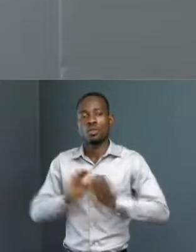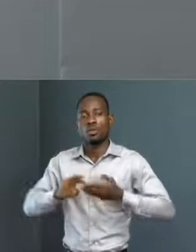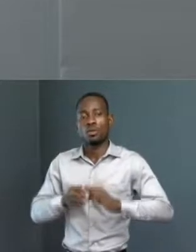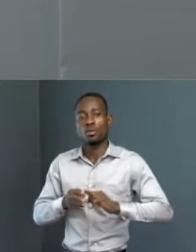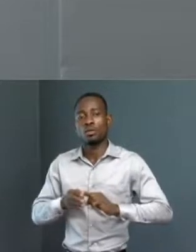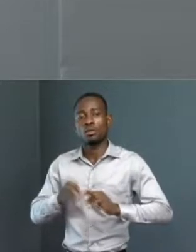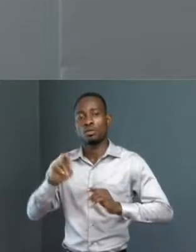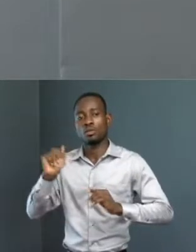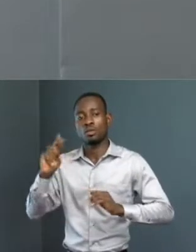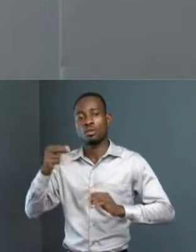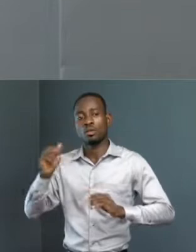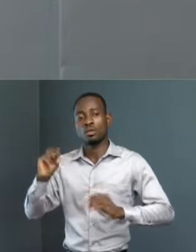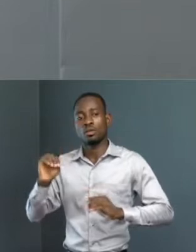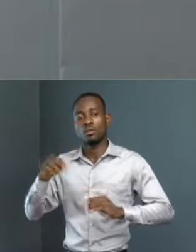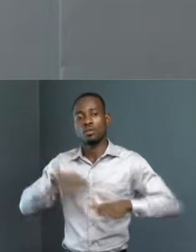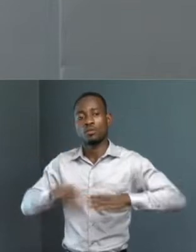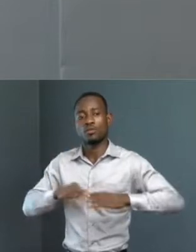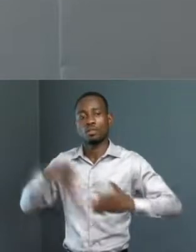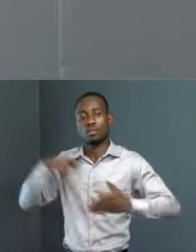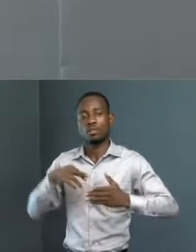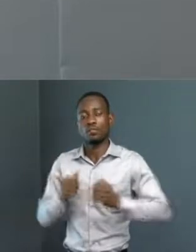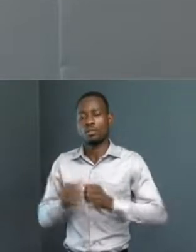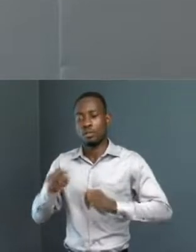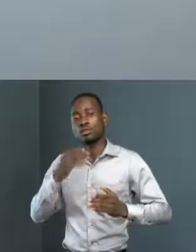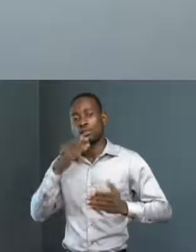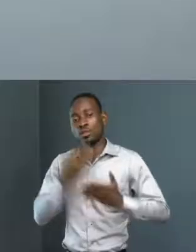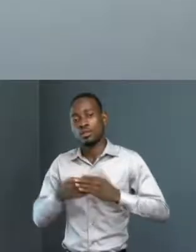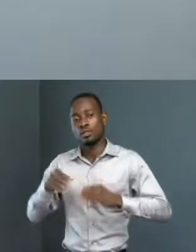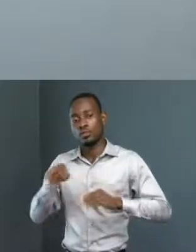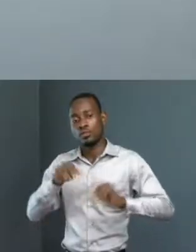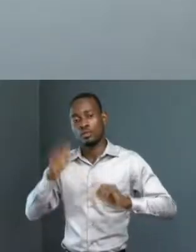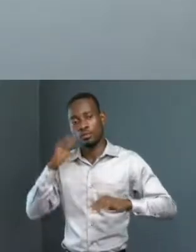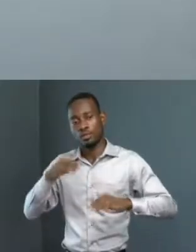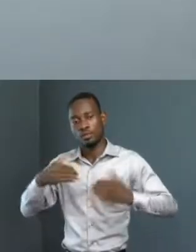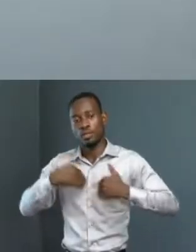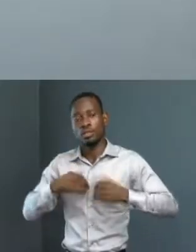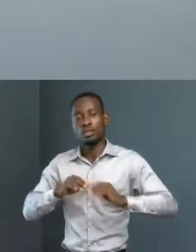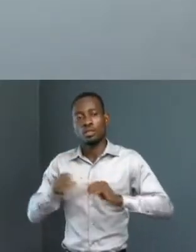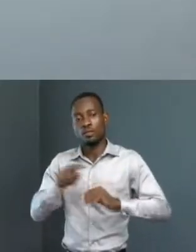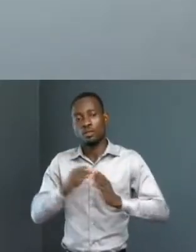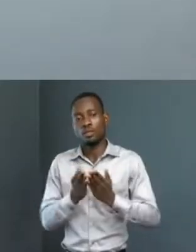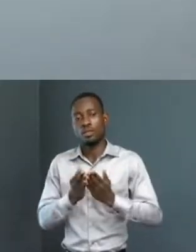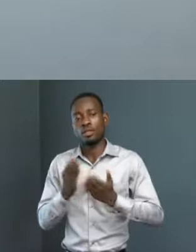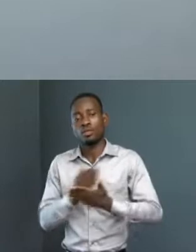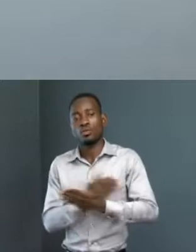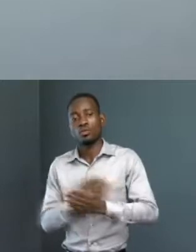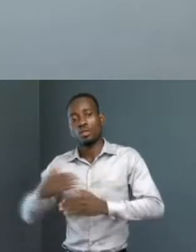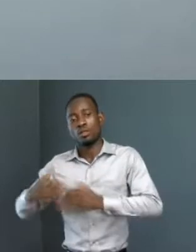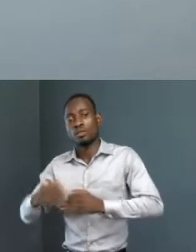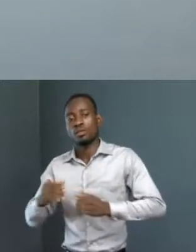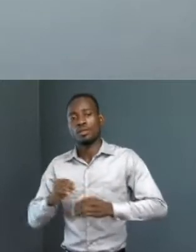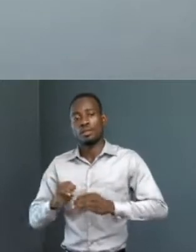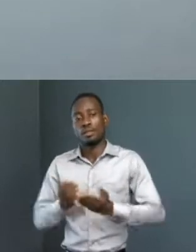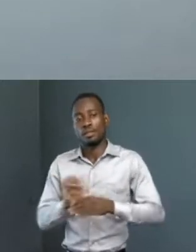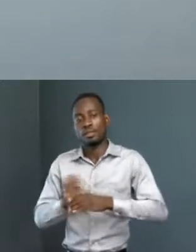Aminou, de faire cette révision avec vous. Je vous remercie. Tout en ayant votre cahier de cours à côté, un cahier